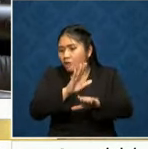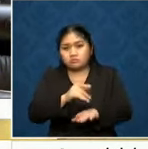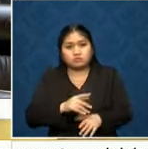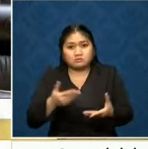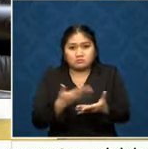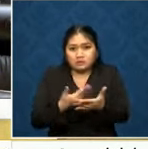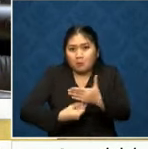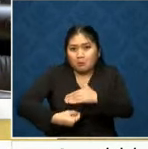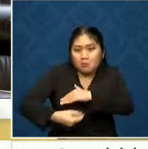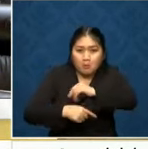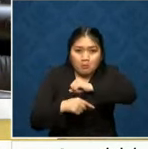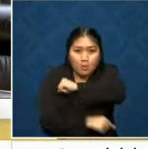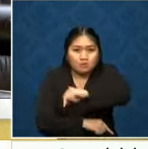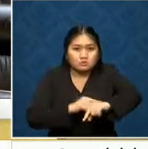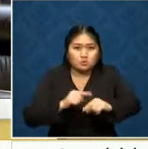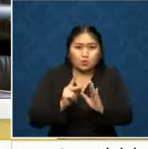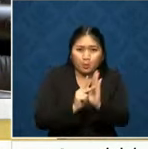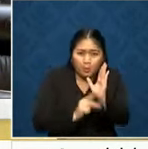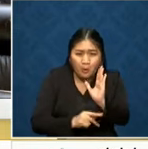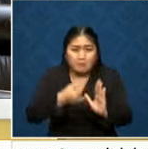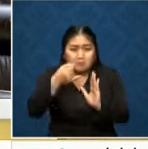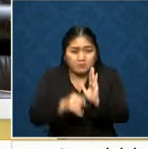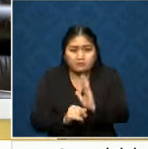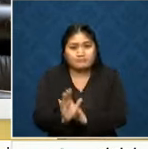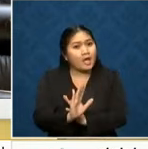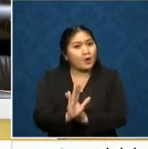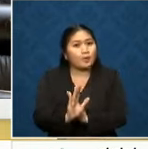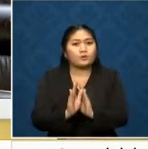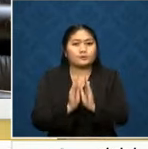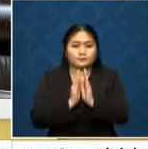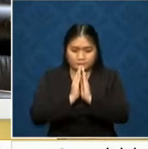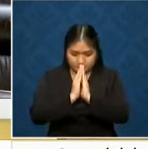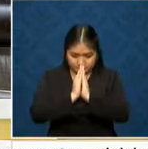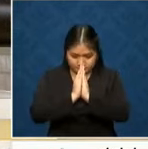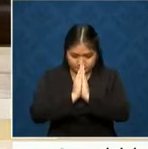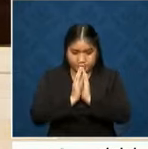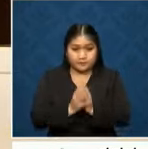อกเงินของธุรกิจผิดกฎหมายขอบคุณครับ